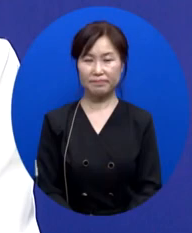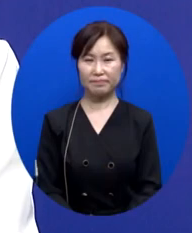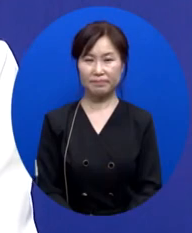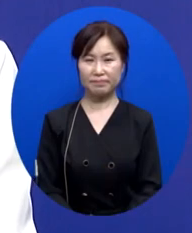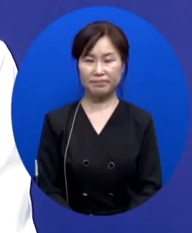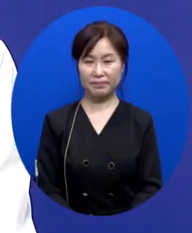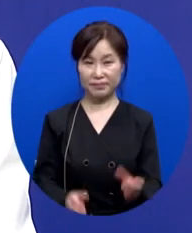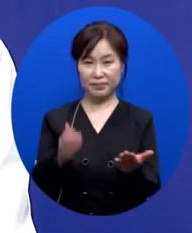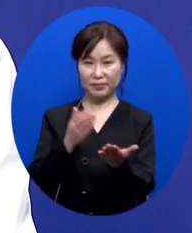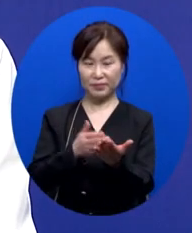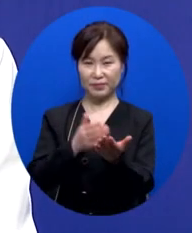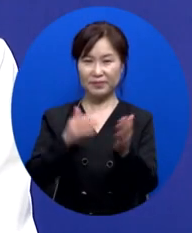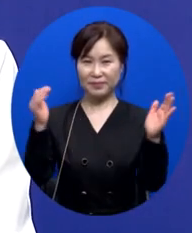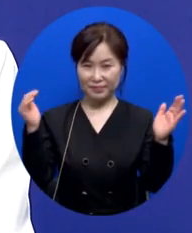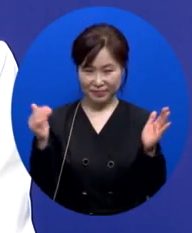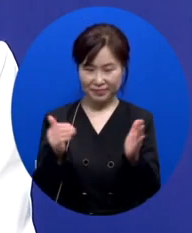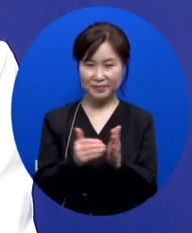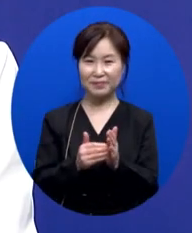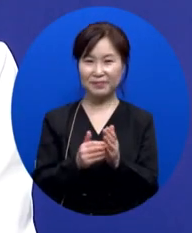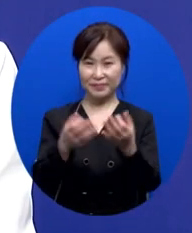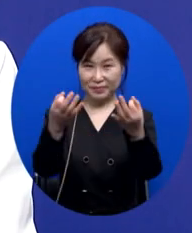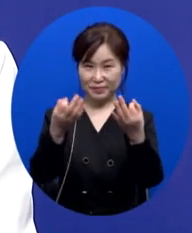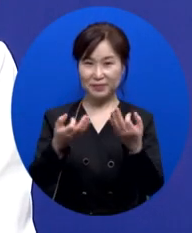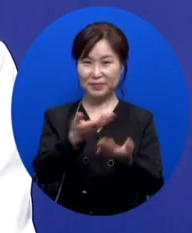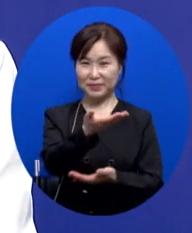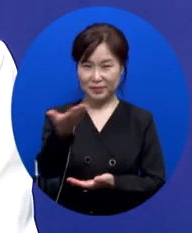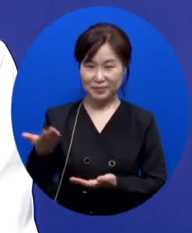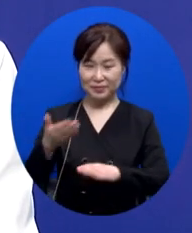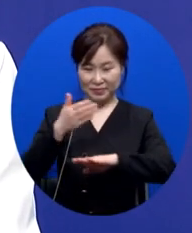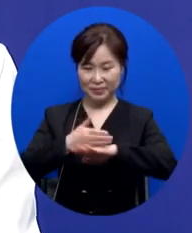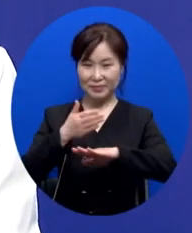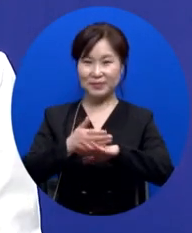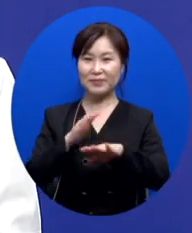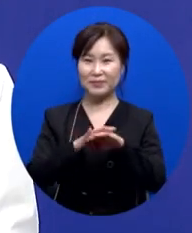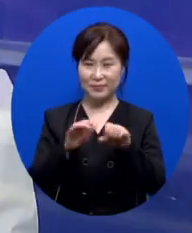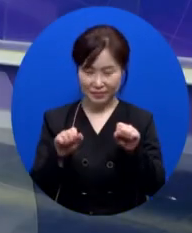cts 뉴스 오늘 준서 여기까지입니다 시청해 주신 여러분 고맙습니다